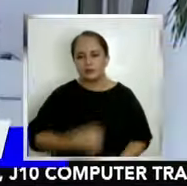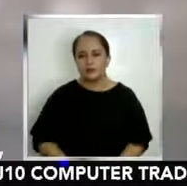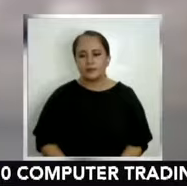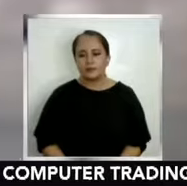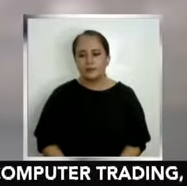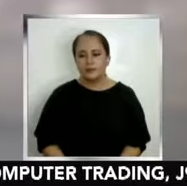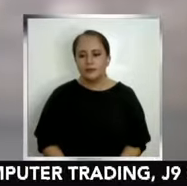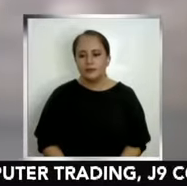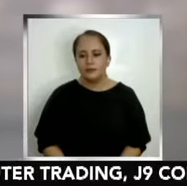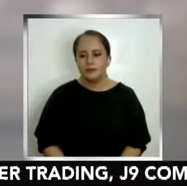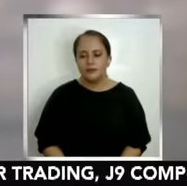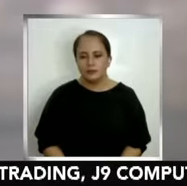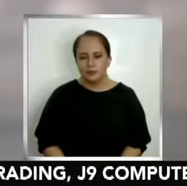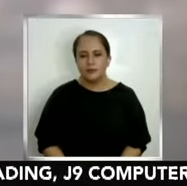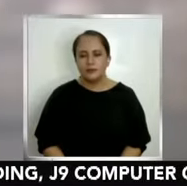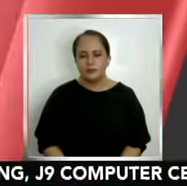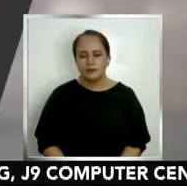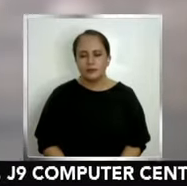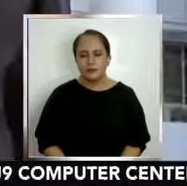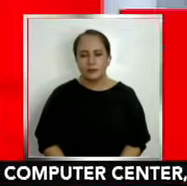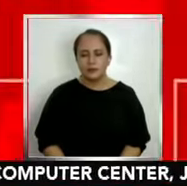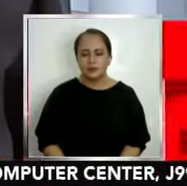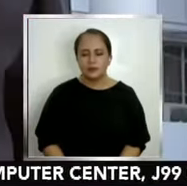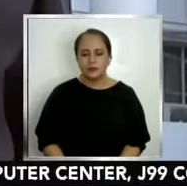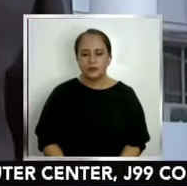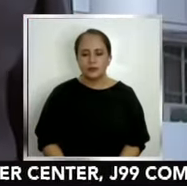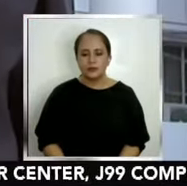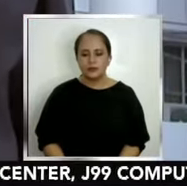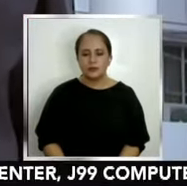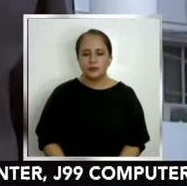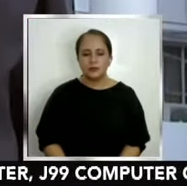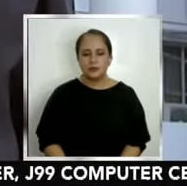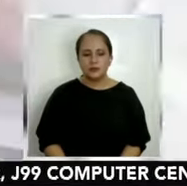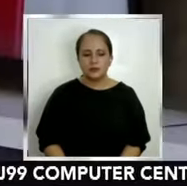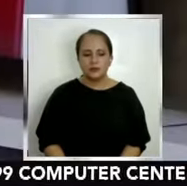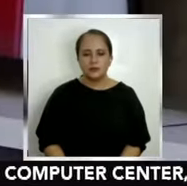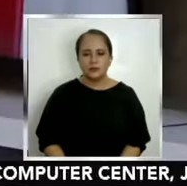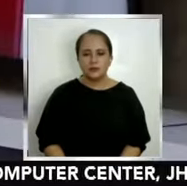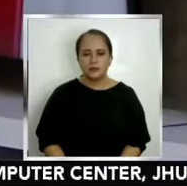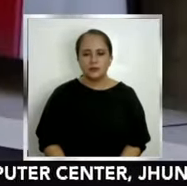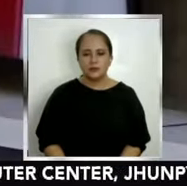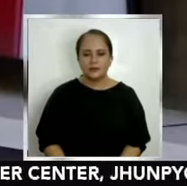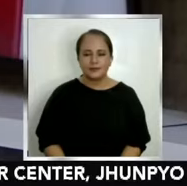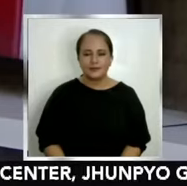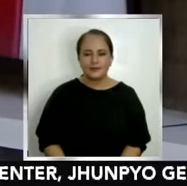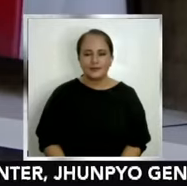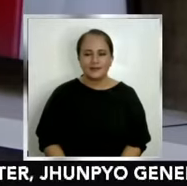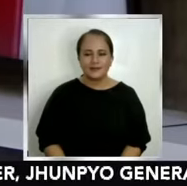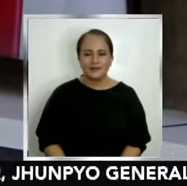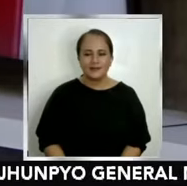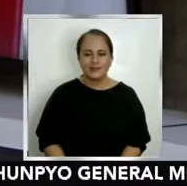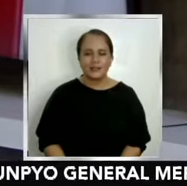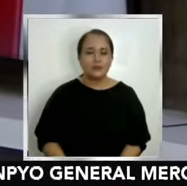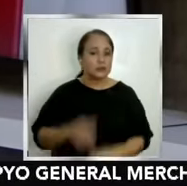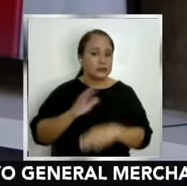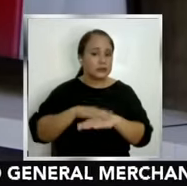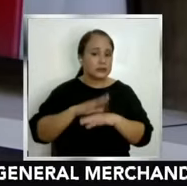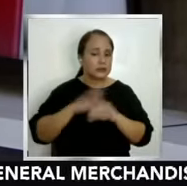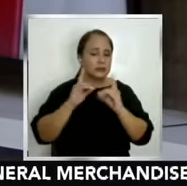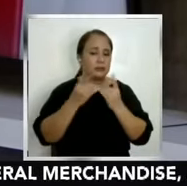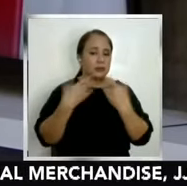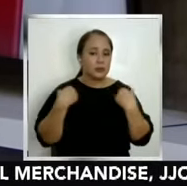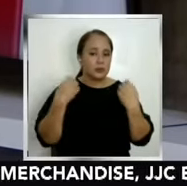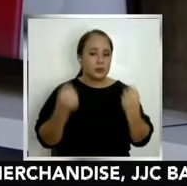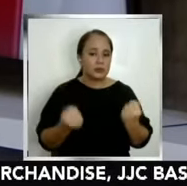Cruz at Emil Sumangil, nakatuto kami 24 oras. Nagbabala ang Department of Health sa ilang